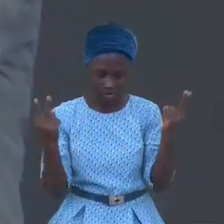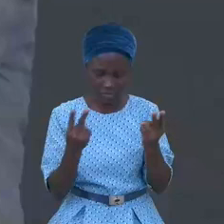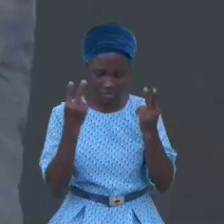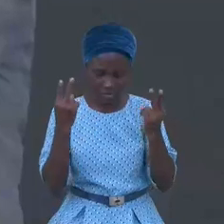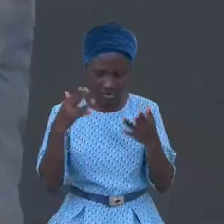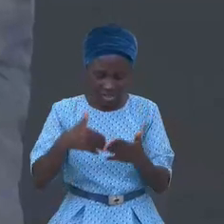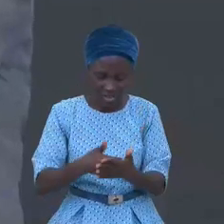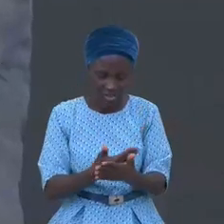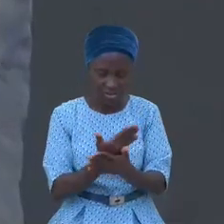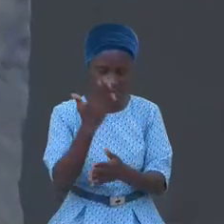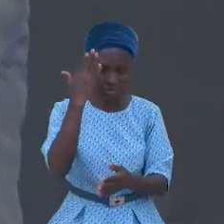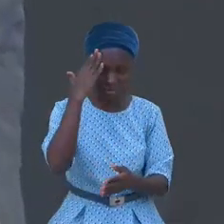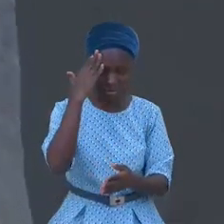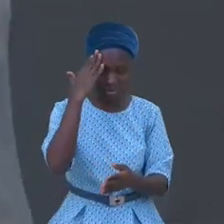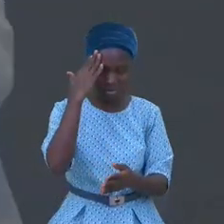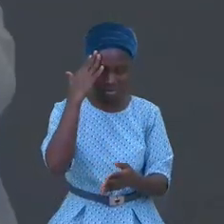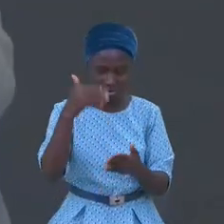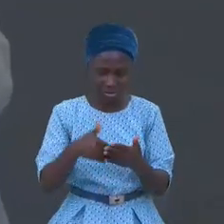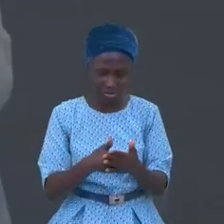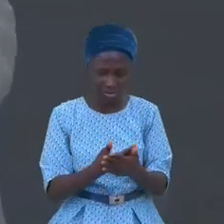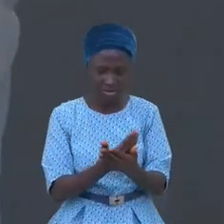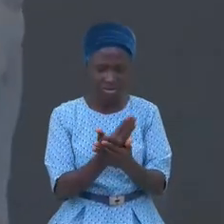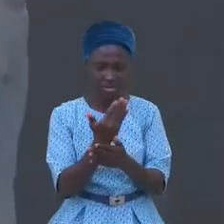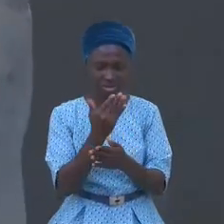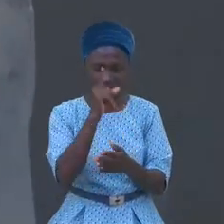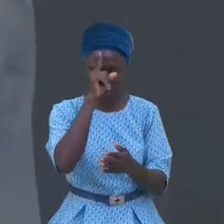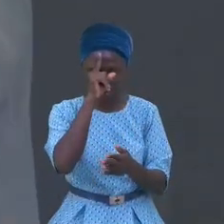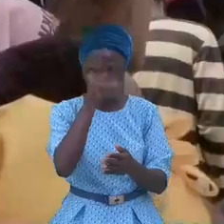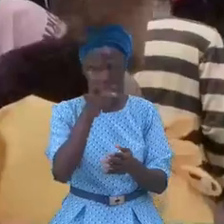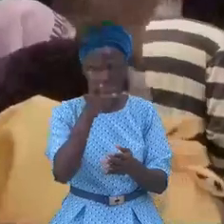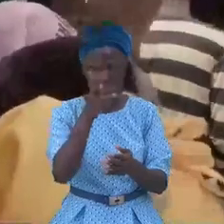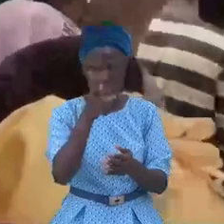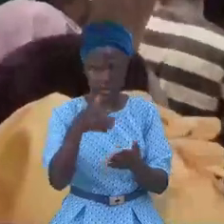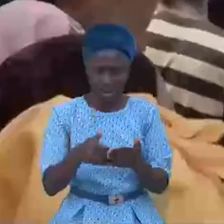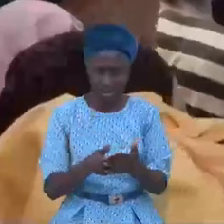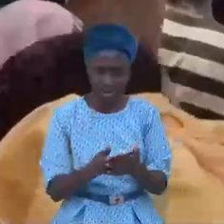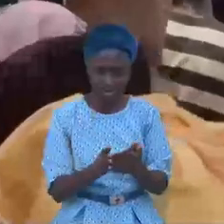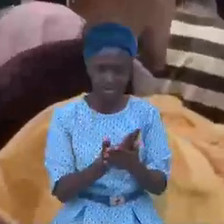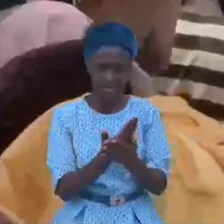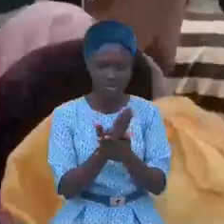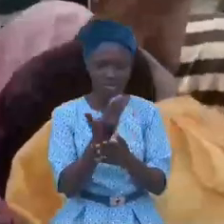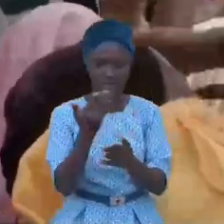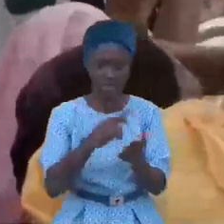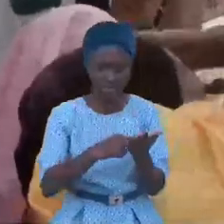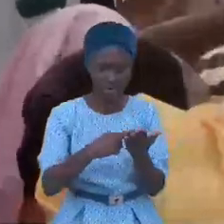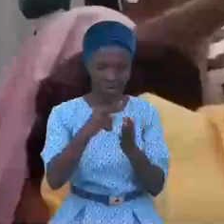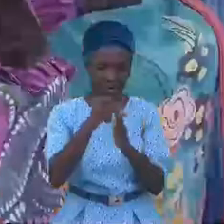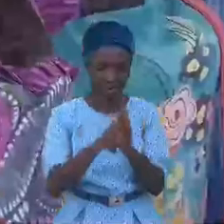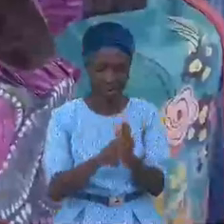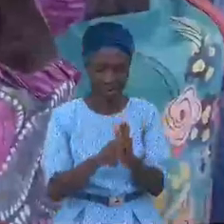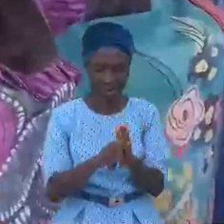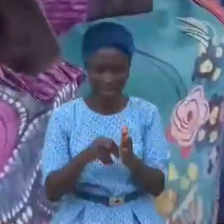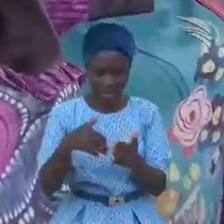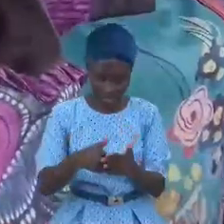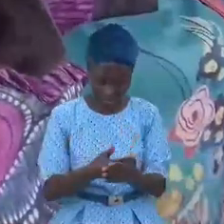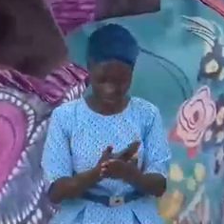une nouvelle connaissance, une nouvelle intelligence, une nouvelle justice,